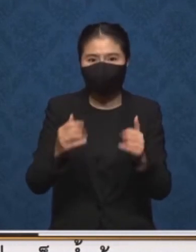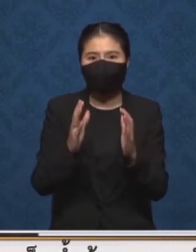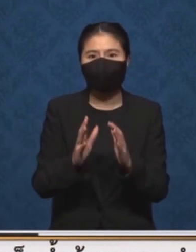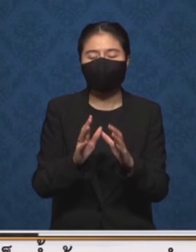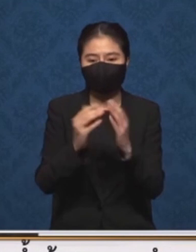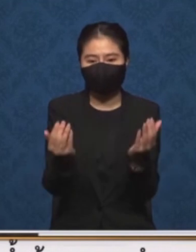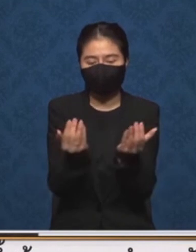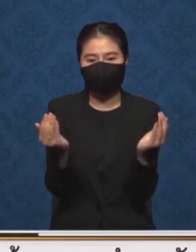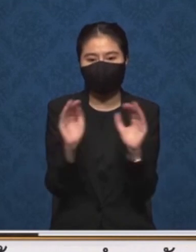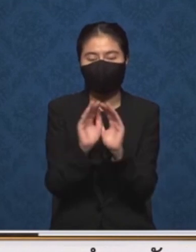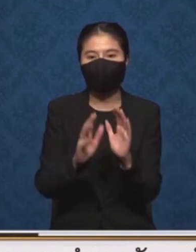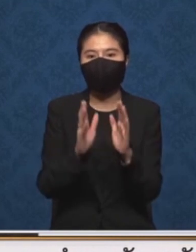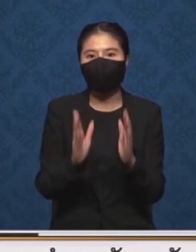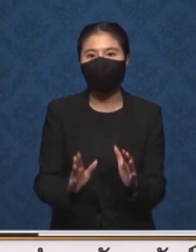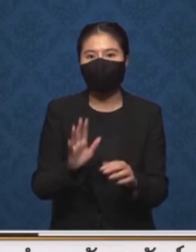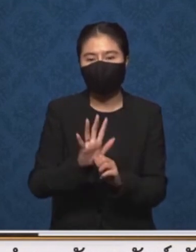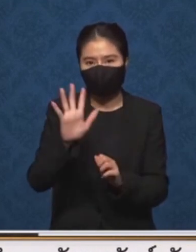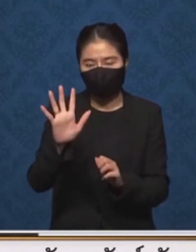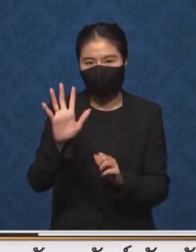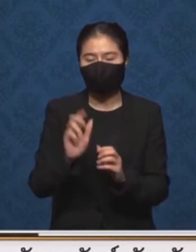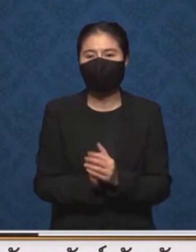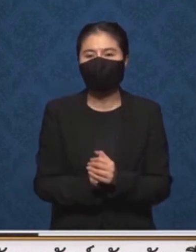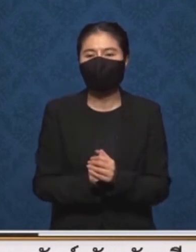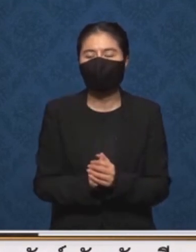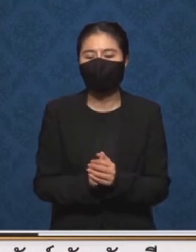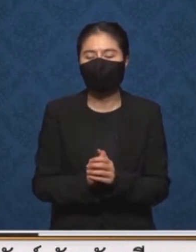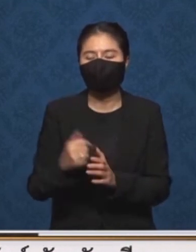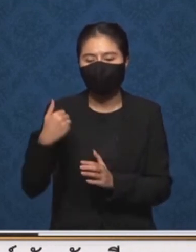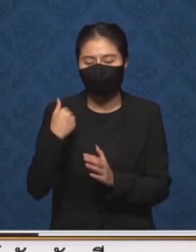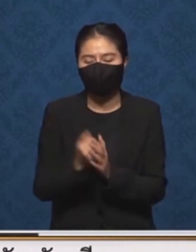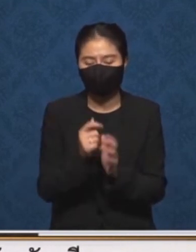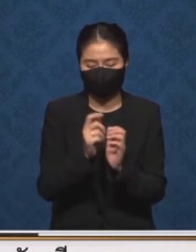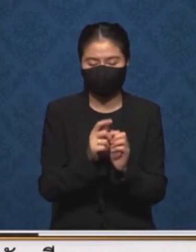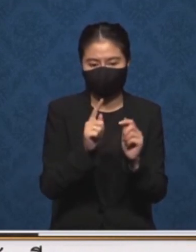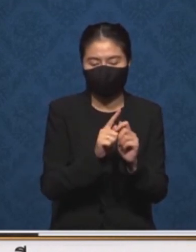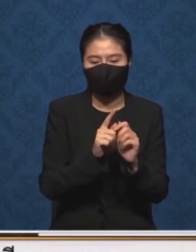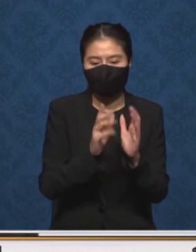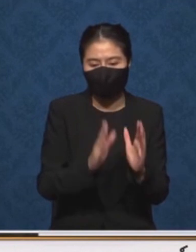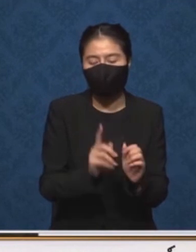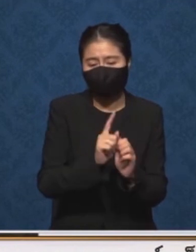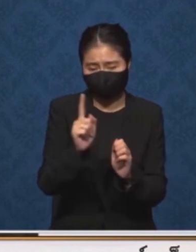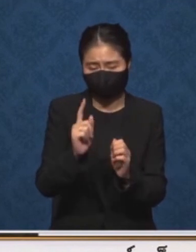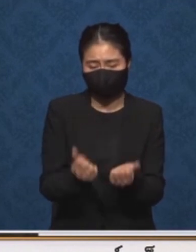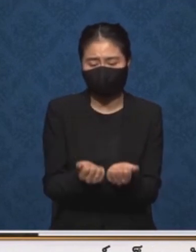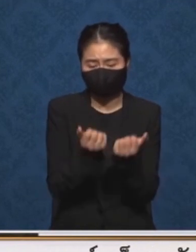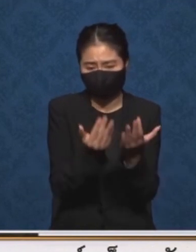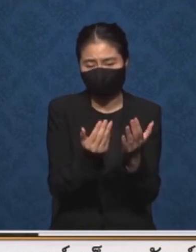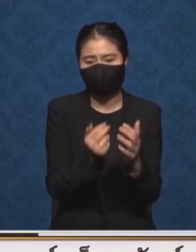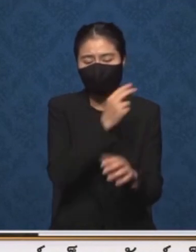พบการติดโควิดคนแรกได้ส่งไปศูย์รักษาไม่รจะเกิดอะไรขึ้น